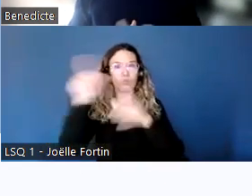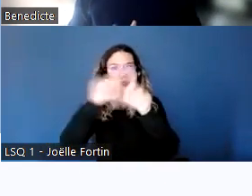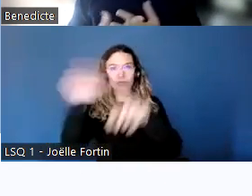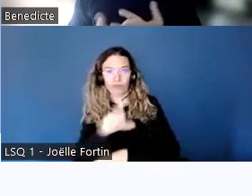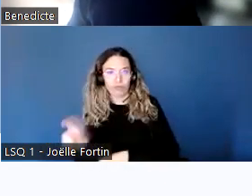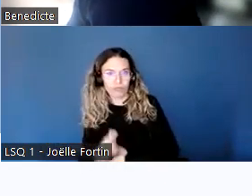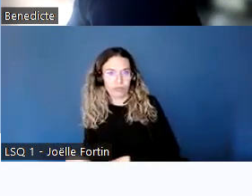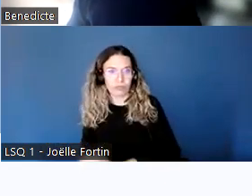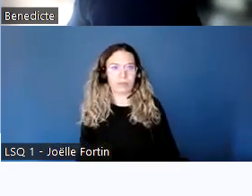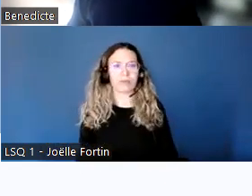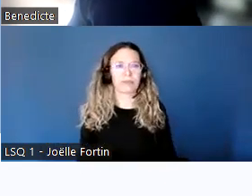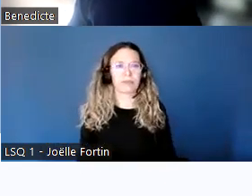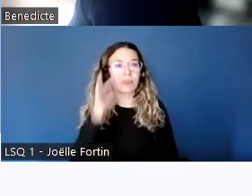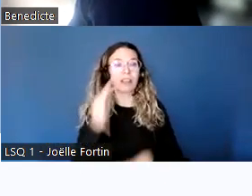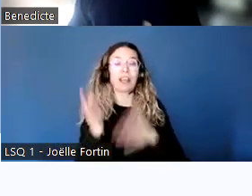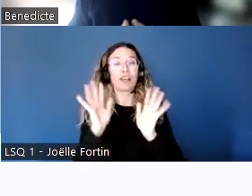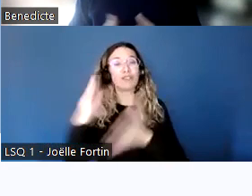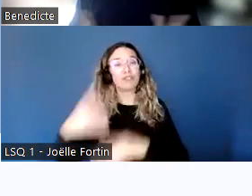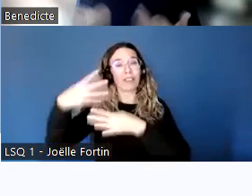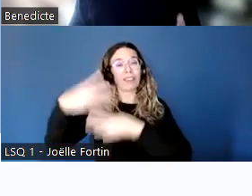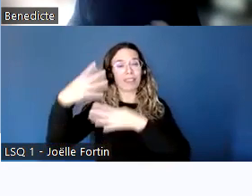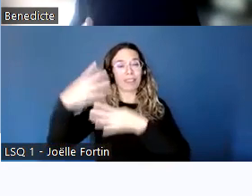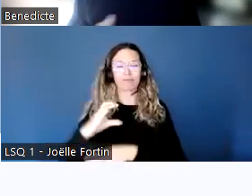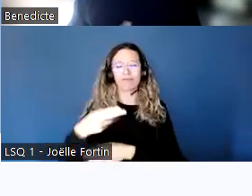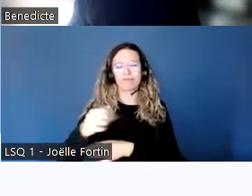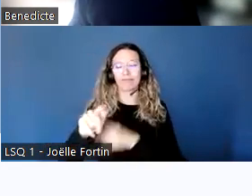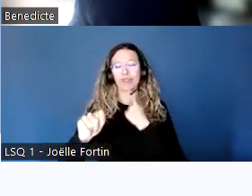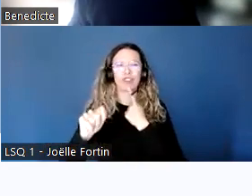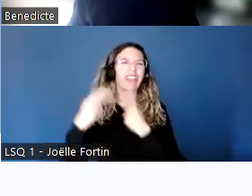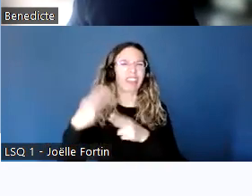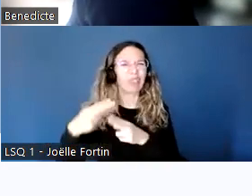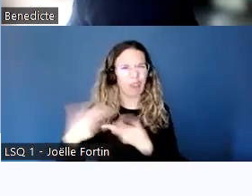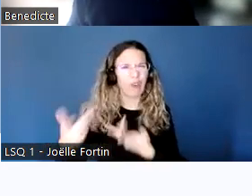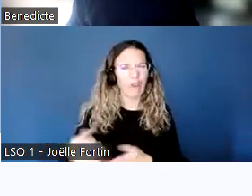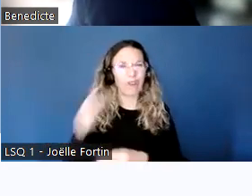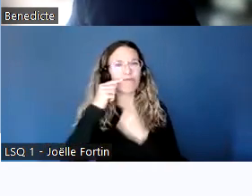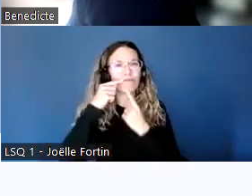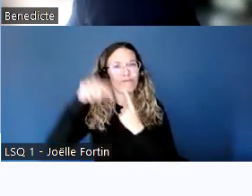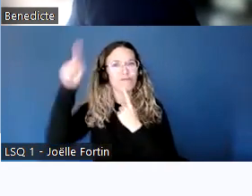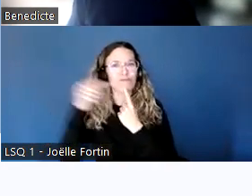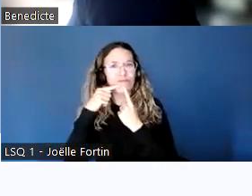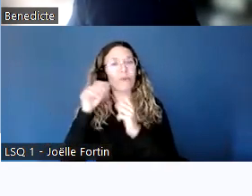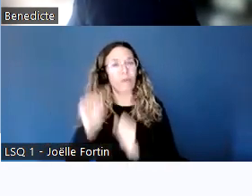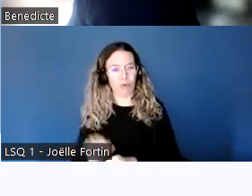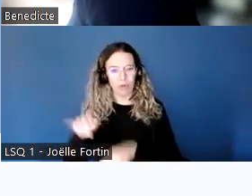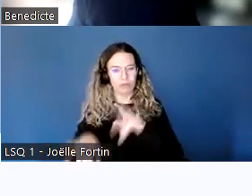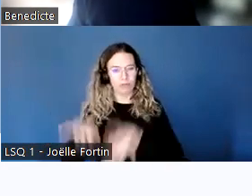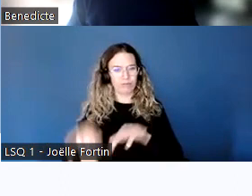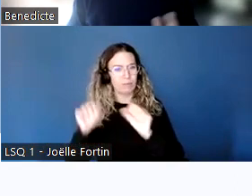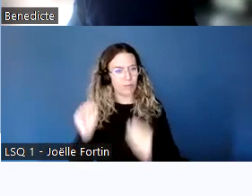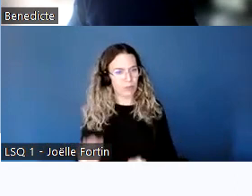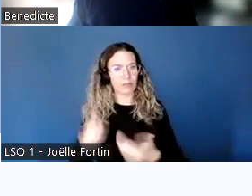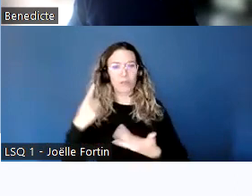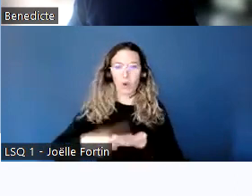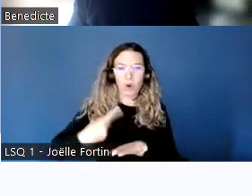Comme je disais, la boîte de clavardage, qui est aussi connue sous le nom de chat, vous pouvez utiliser cette boîte en tout temps pour partager